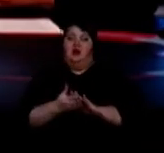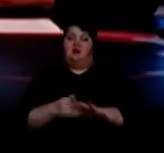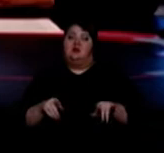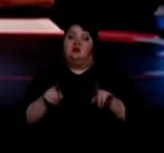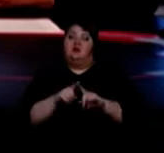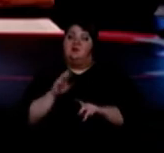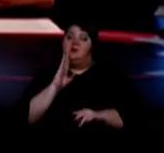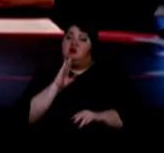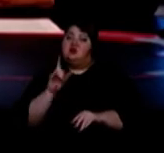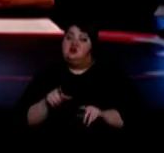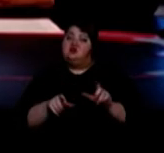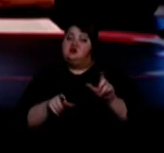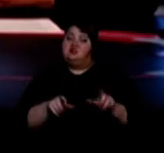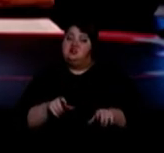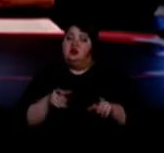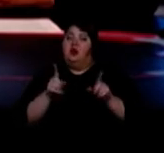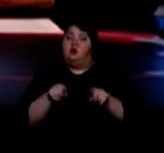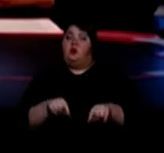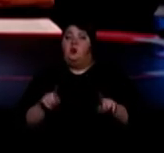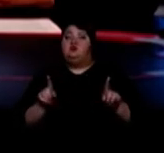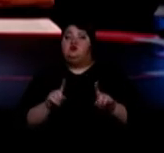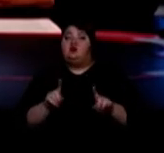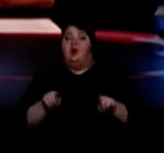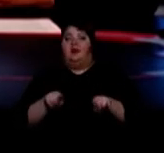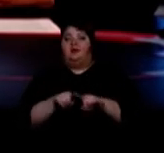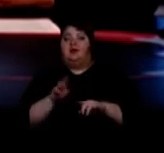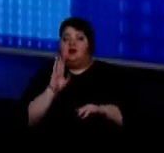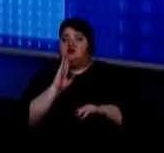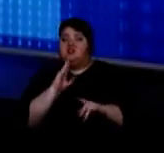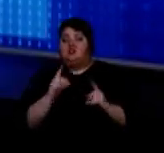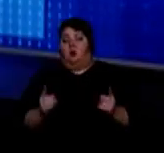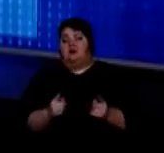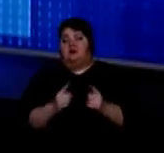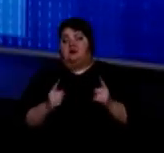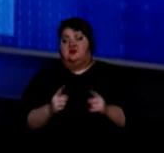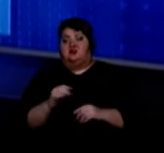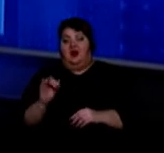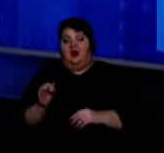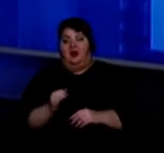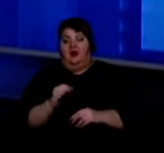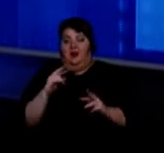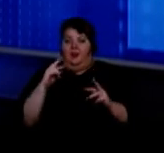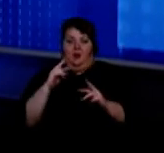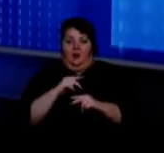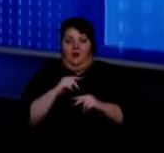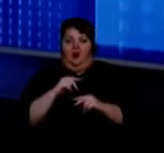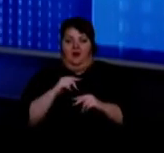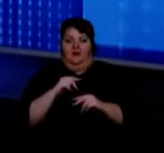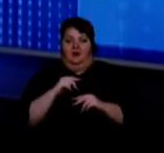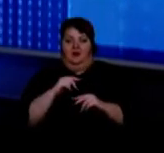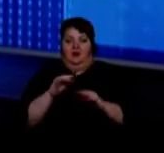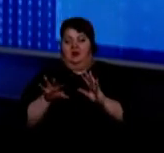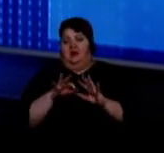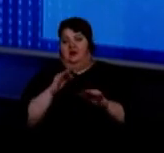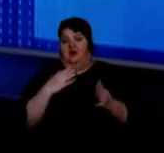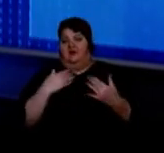цієї жінки. Тому що в цих жінок зазвичай неправильно складаються відносини,